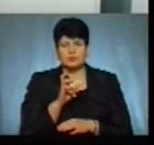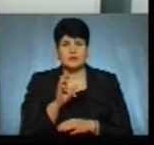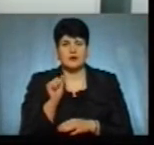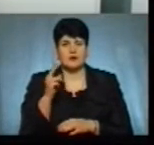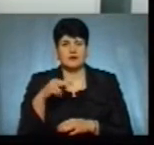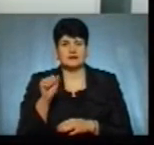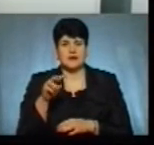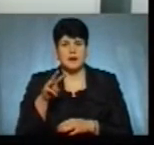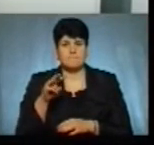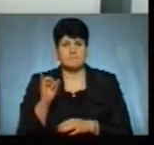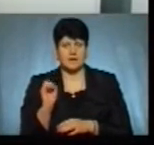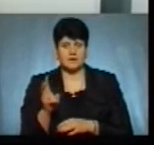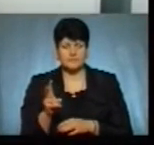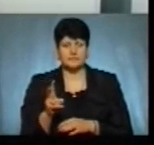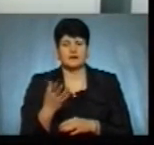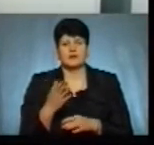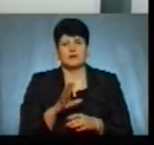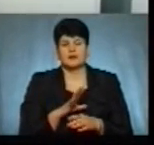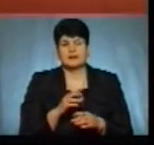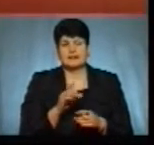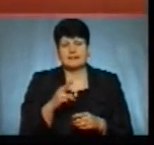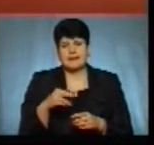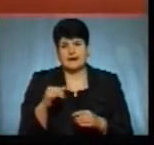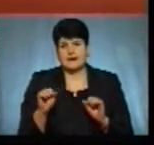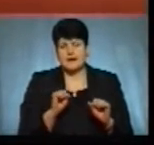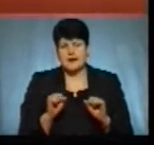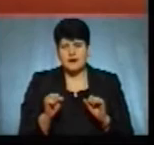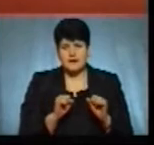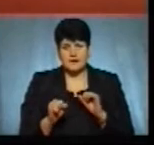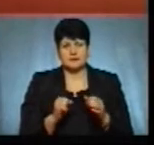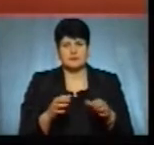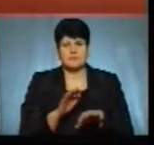Адамик, доцент, декан факультету банківського бізнесу Тернопільського